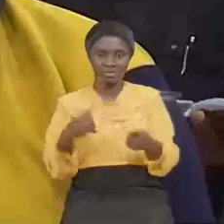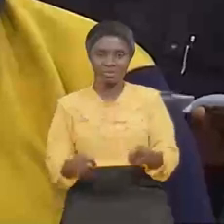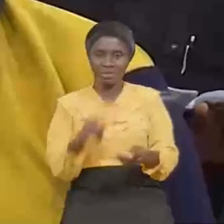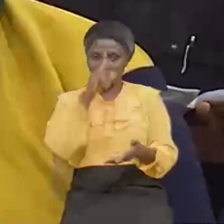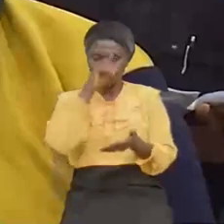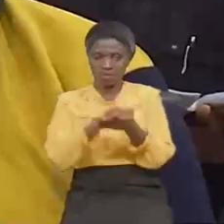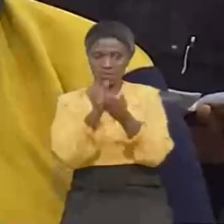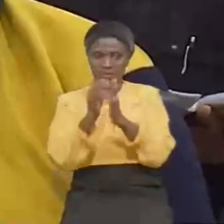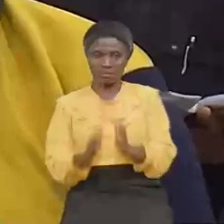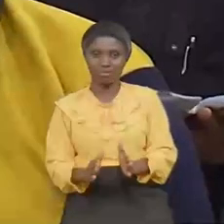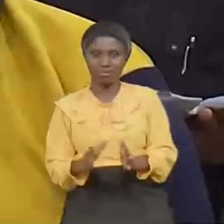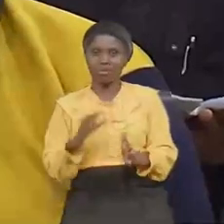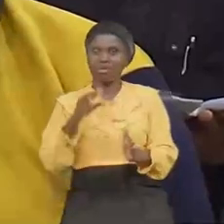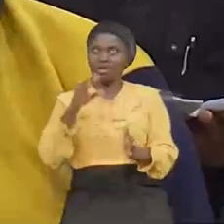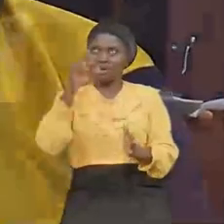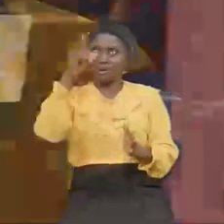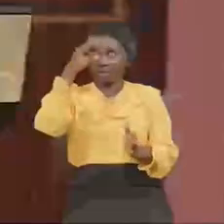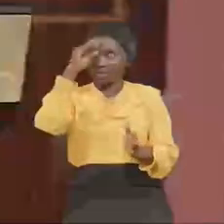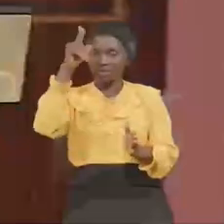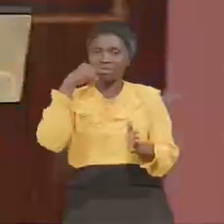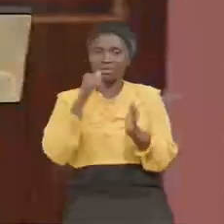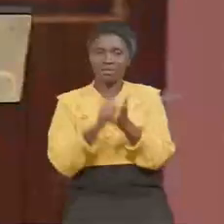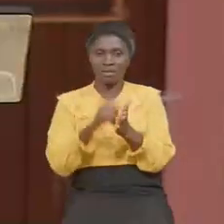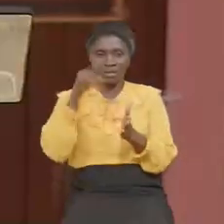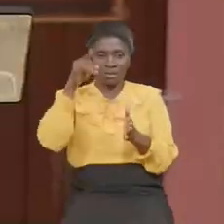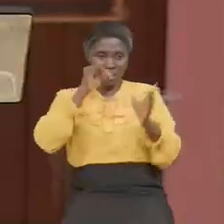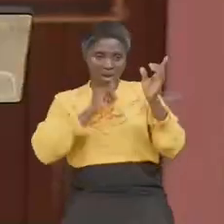vais circoncire le cœur de ta postérité.